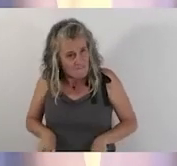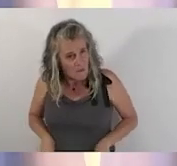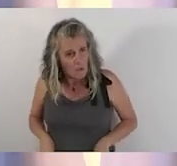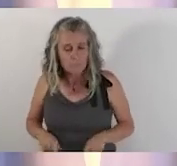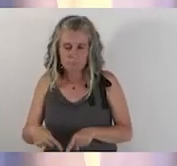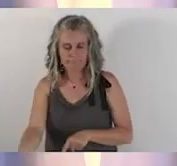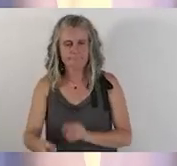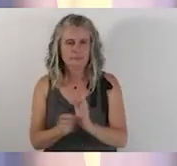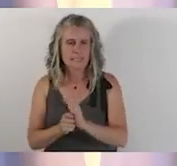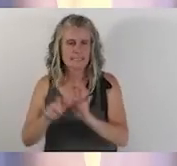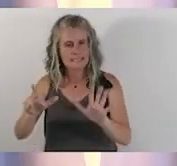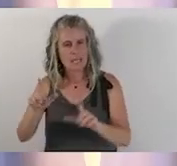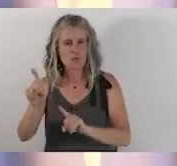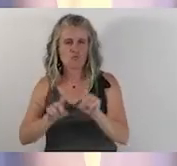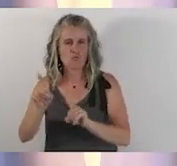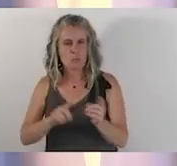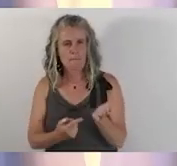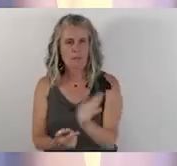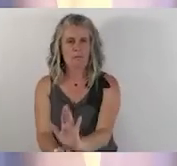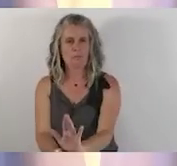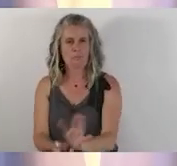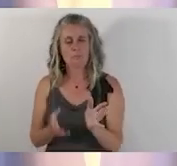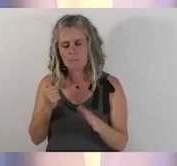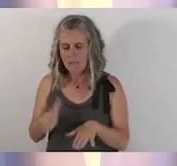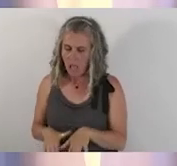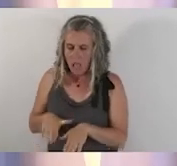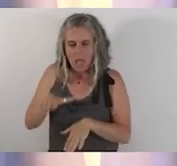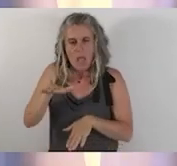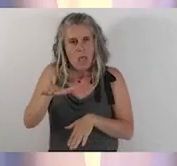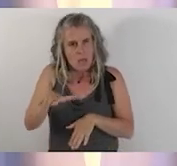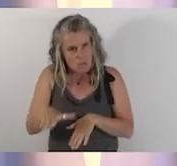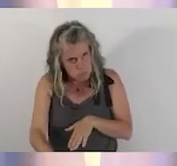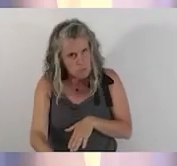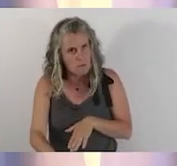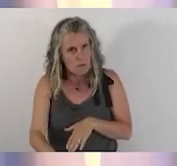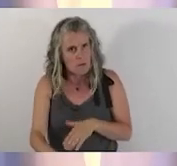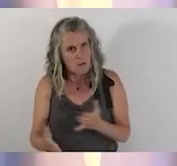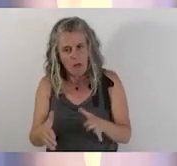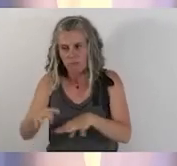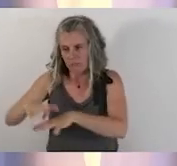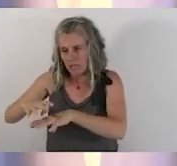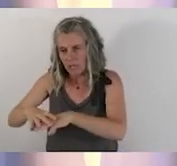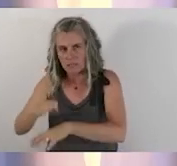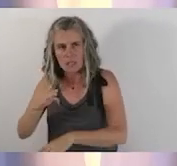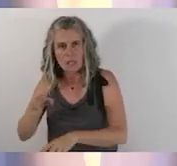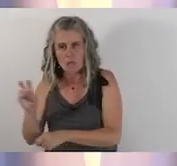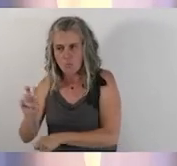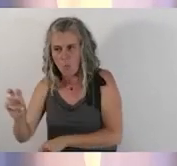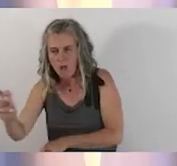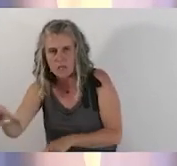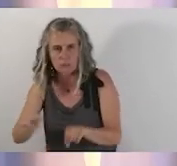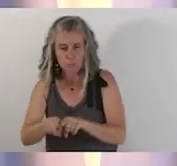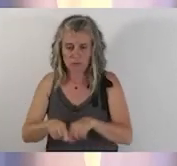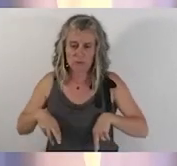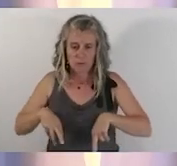étape sur l'avenir de la rue d'Aubagne et de tout le quartier de Noailles.